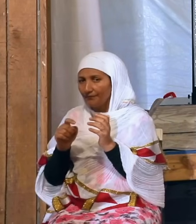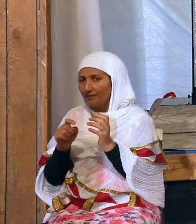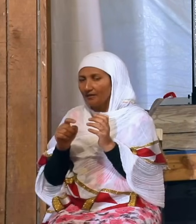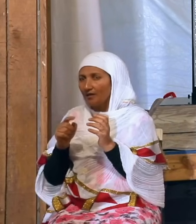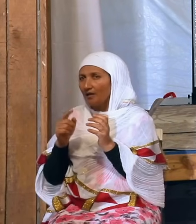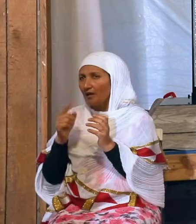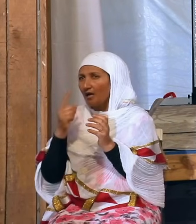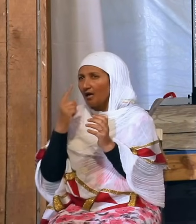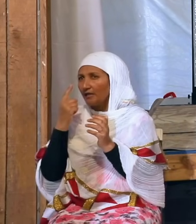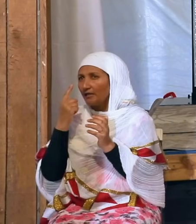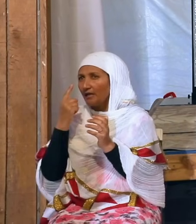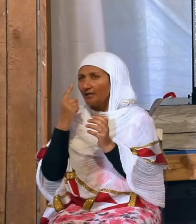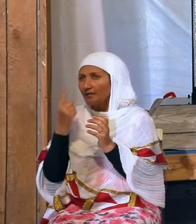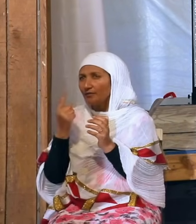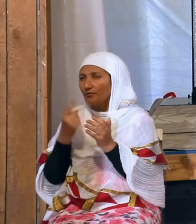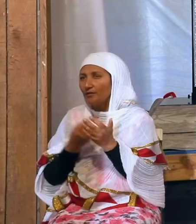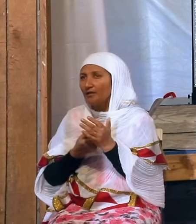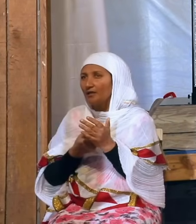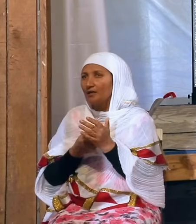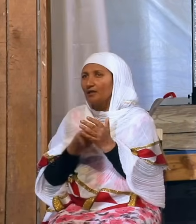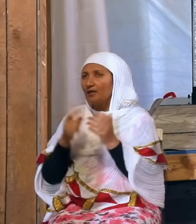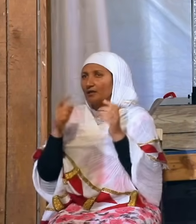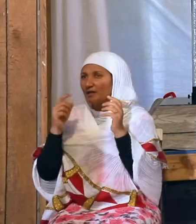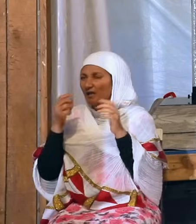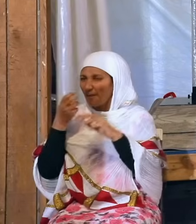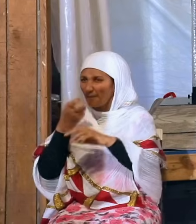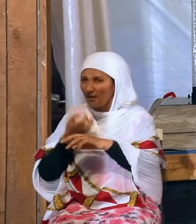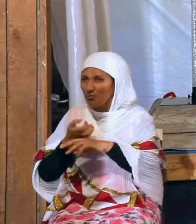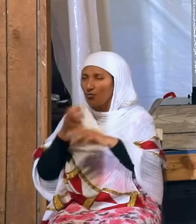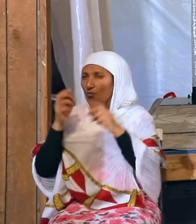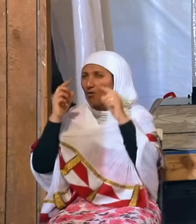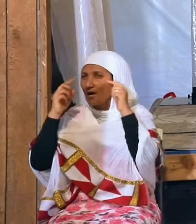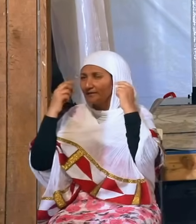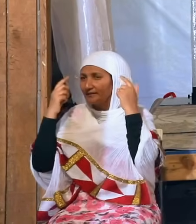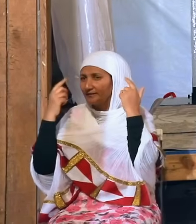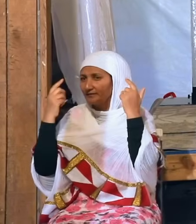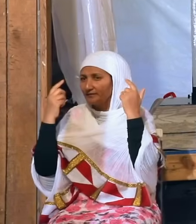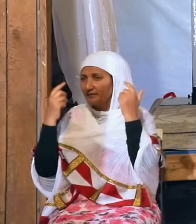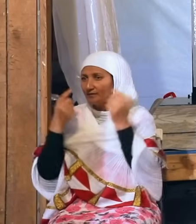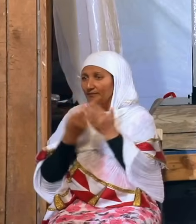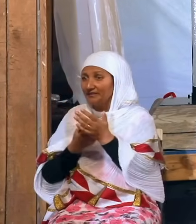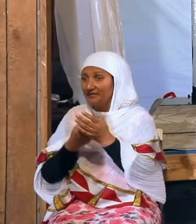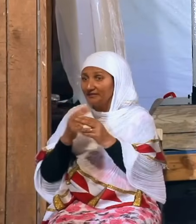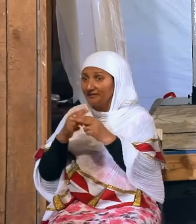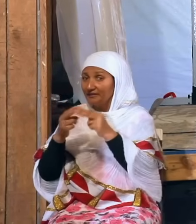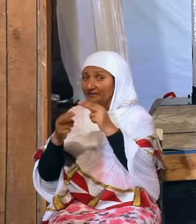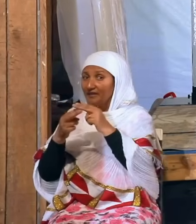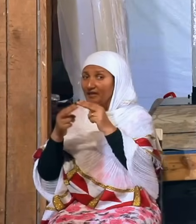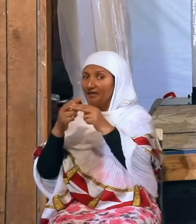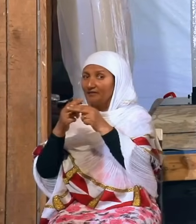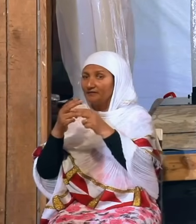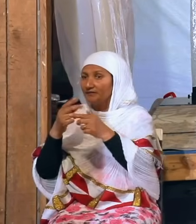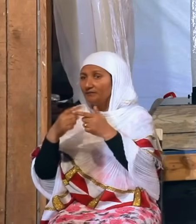ይሄ ከበድ ያለ ኃጢአት በዚህ ደረጃ ሲመጣ